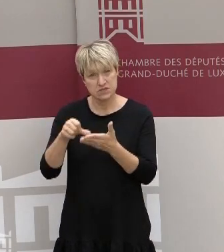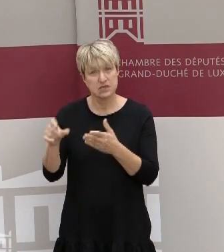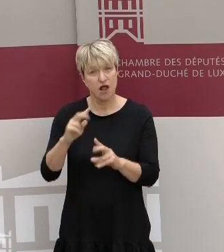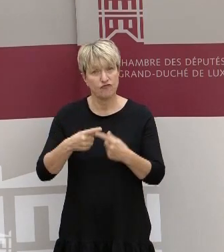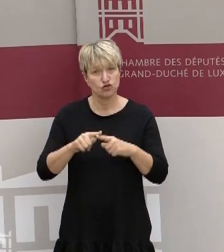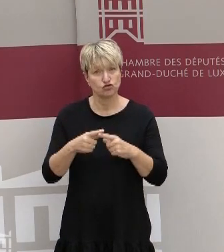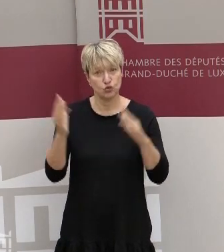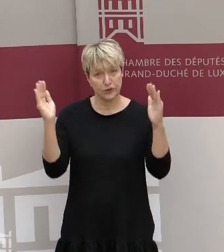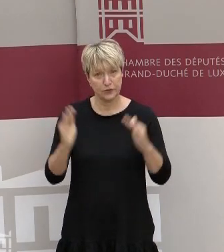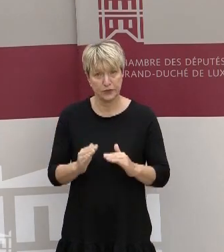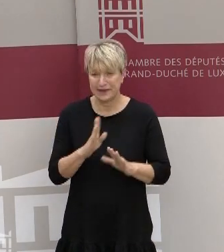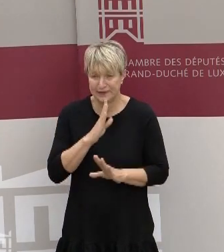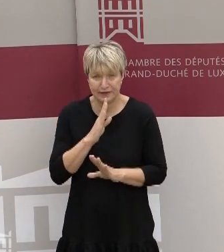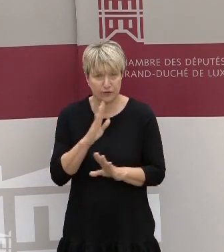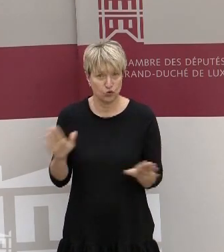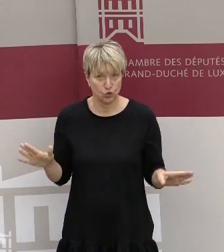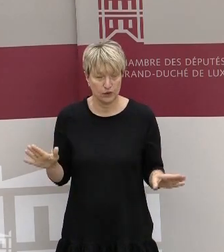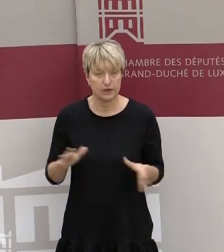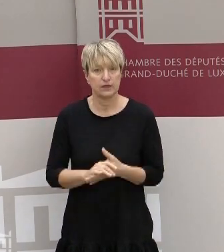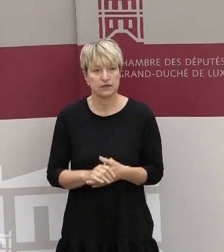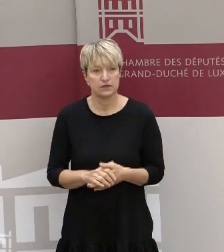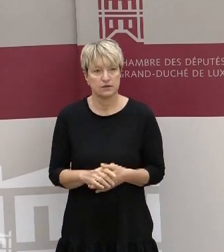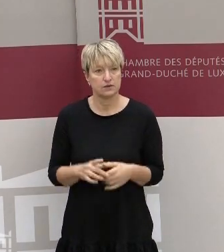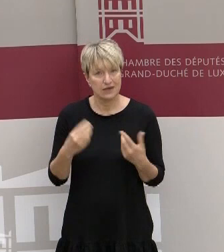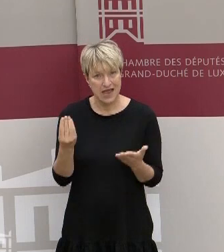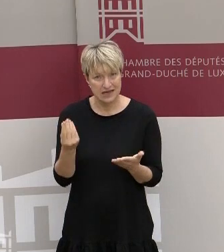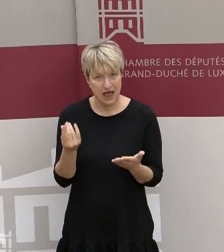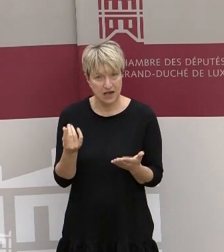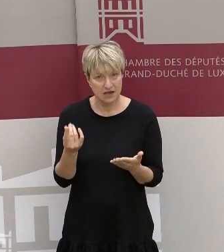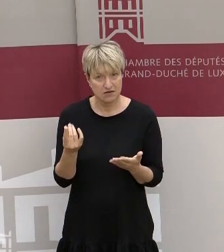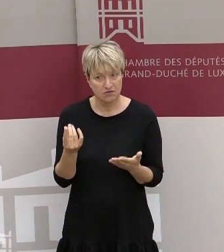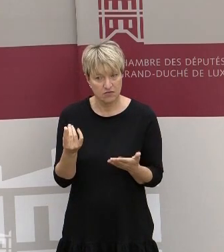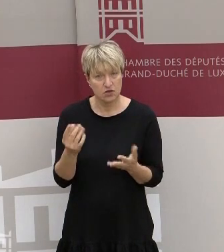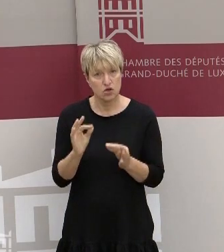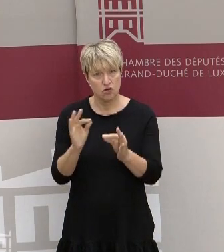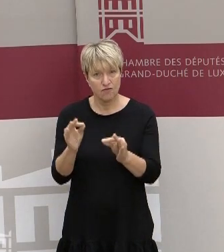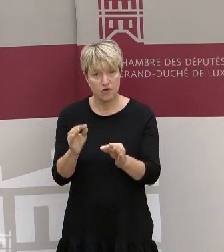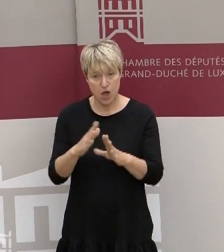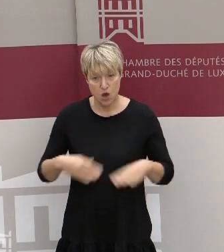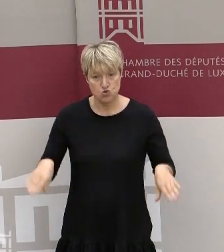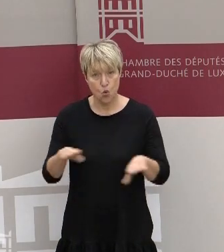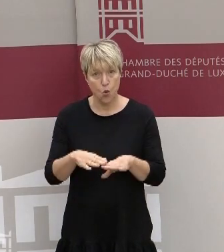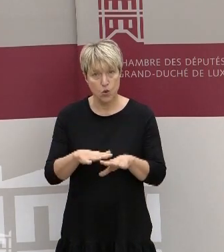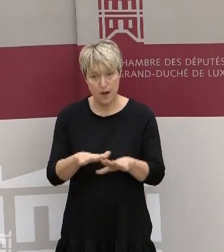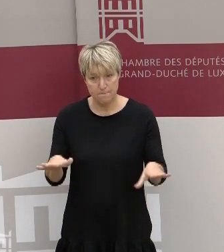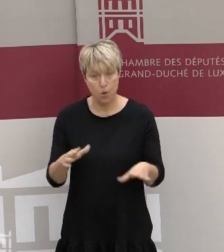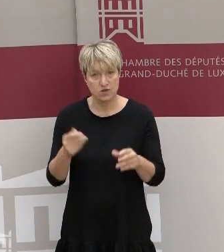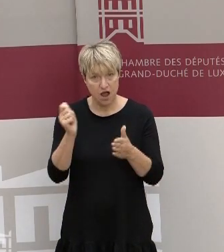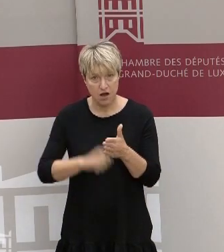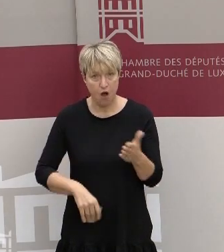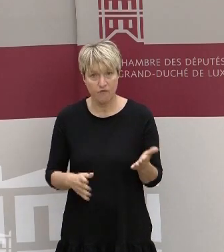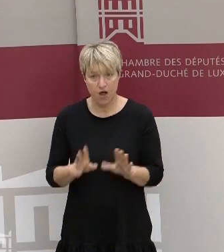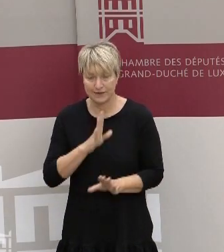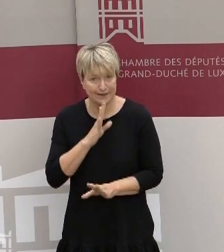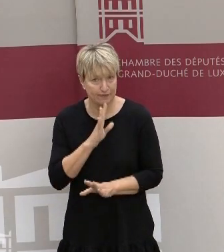Millionen aus dem Fonds für Terrain zu kaufen für 2023 gehen nicht durch. Das wären an der